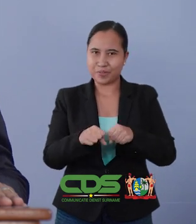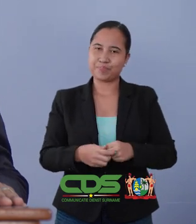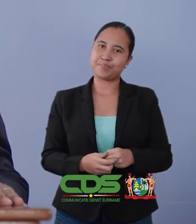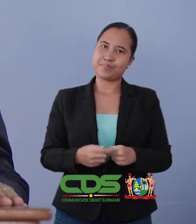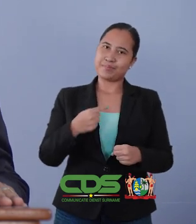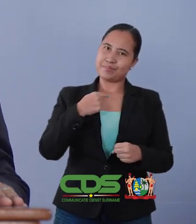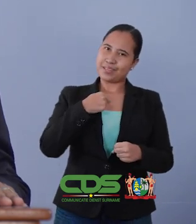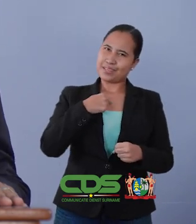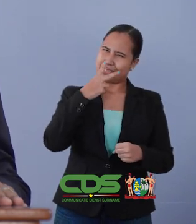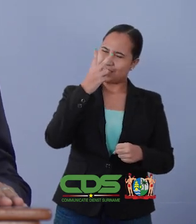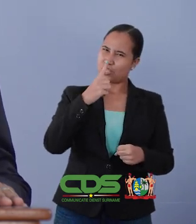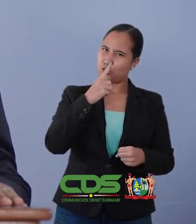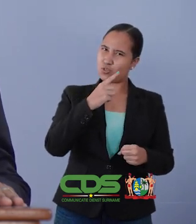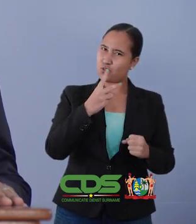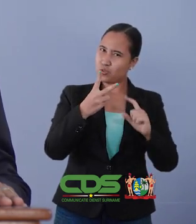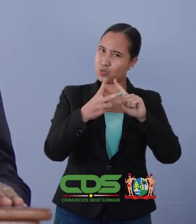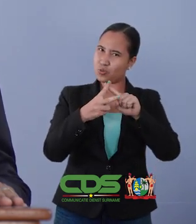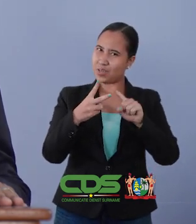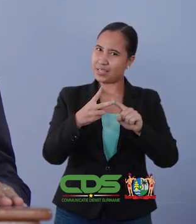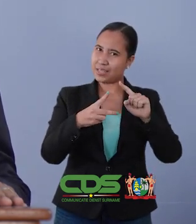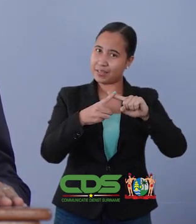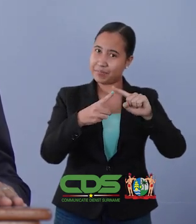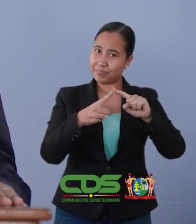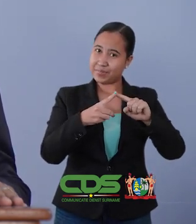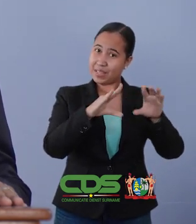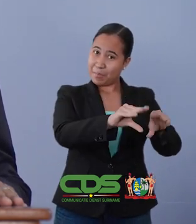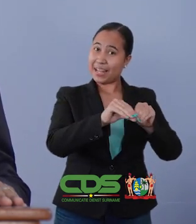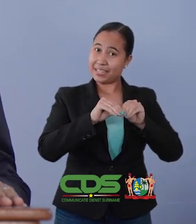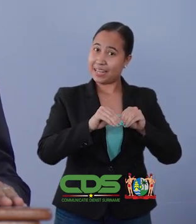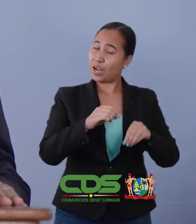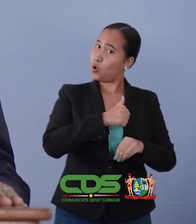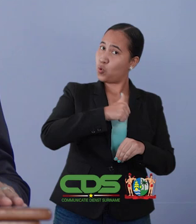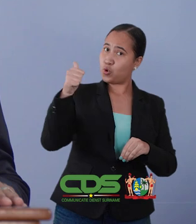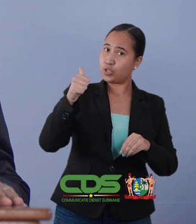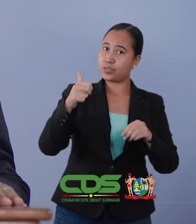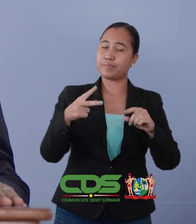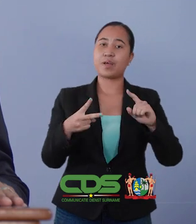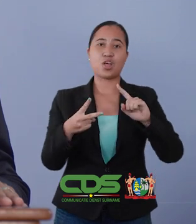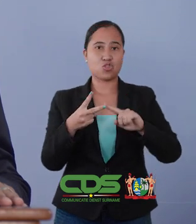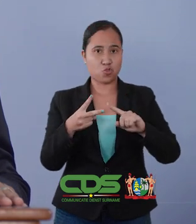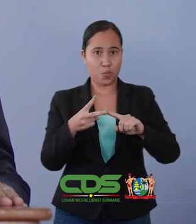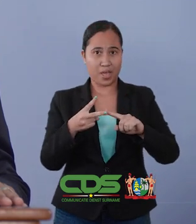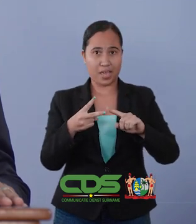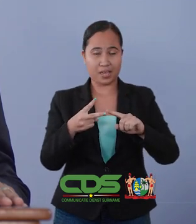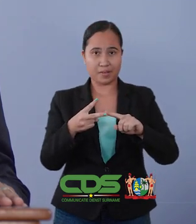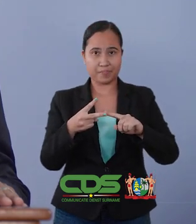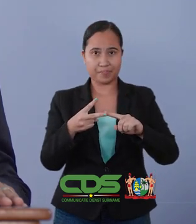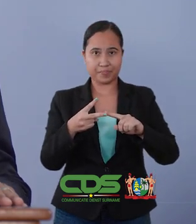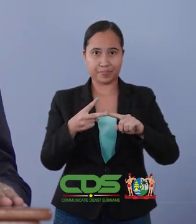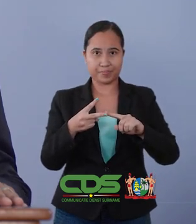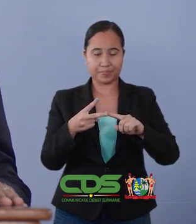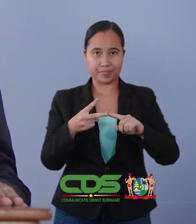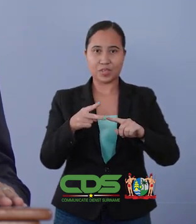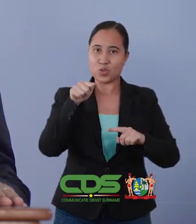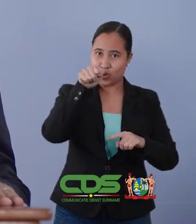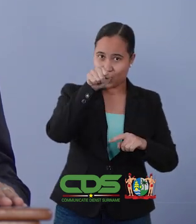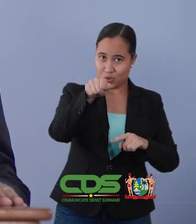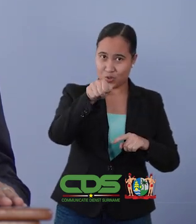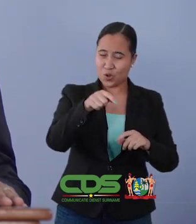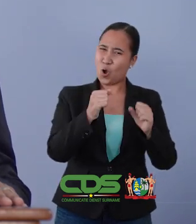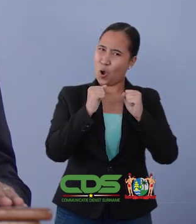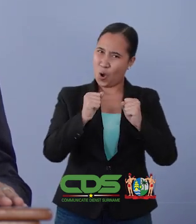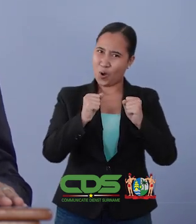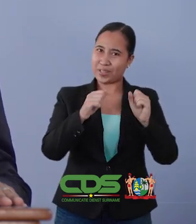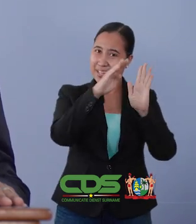zaken. 1. De getroffen maatregelen werken. En 2. U als burger houdt zich aan